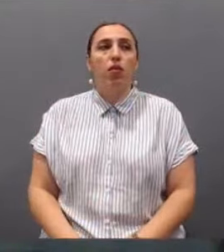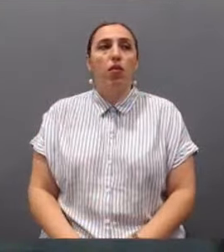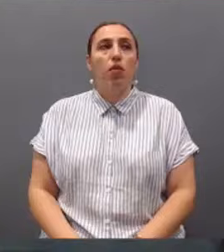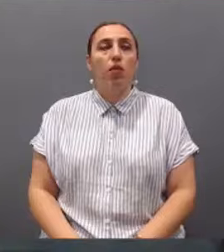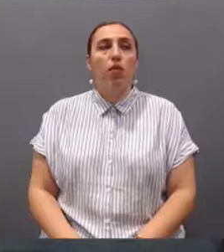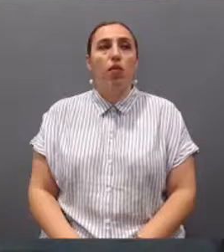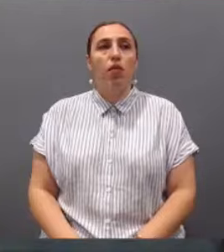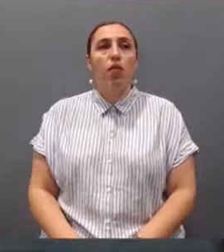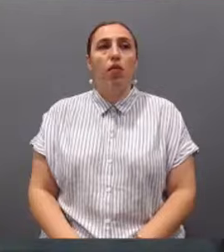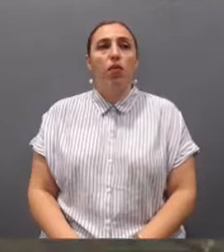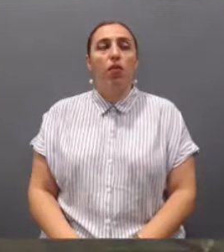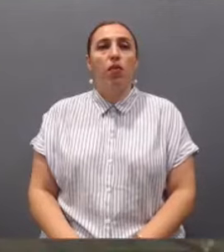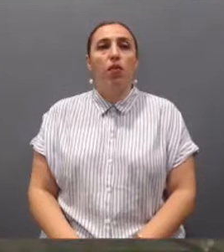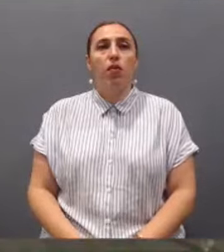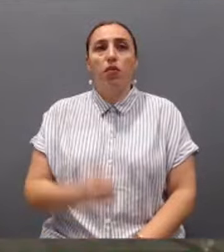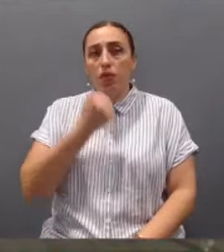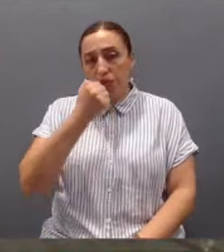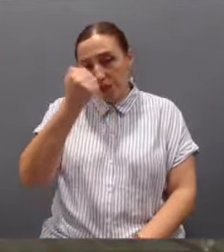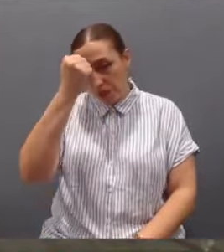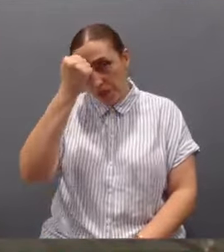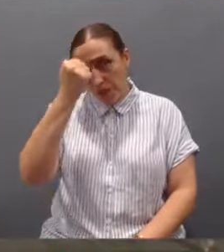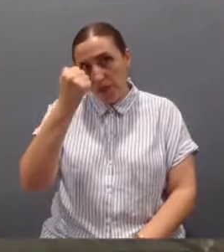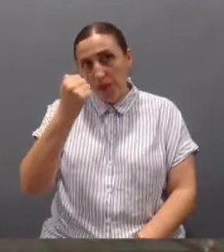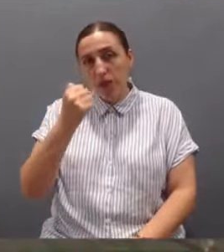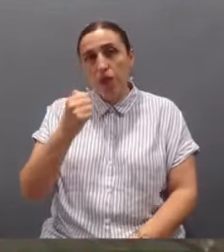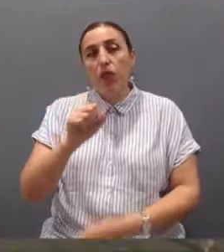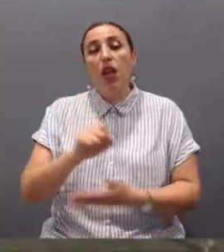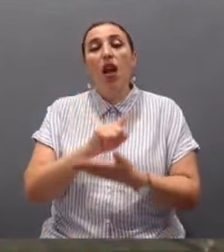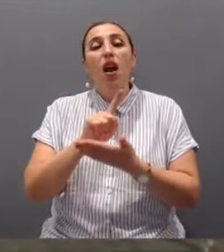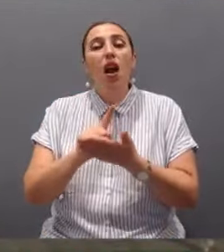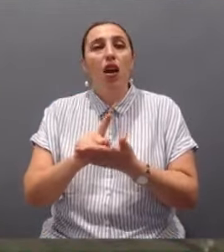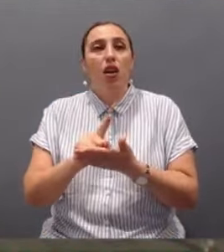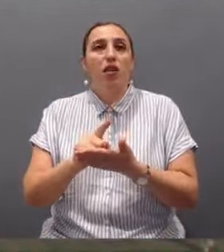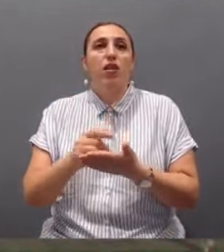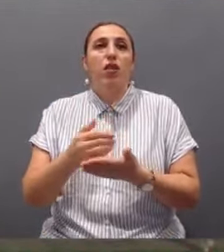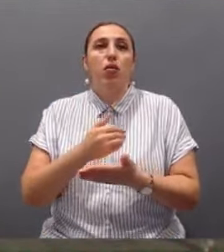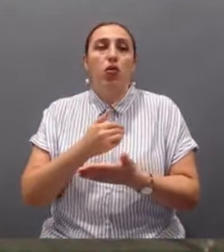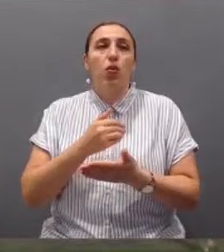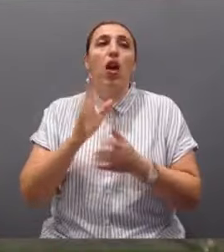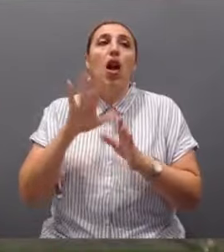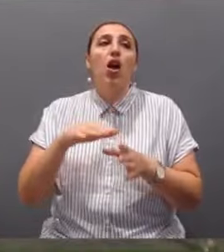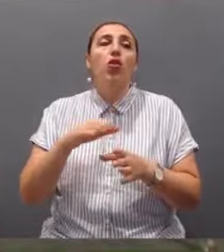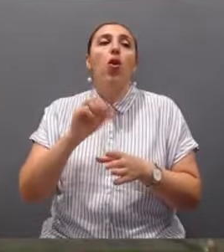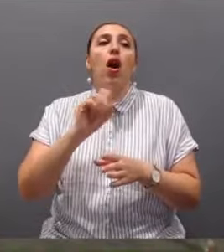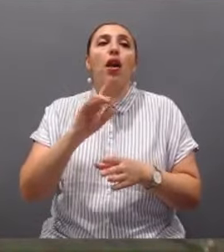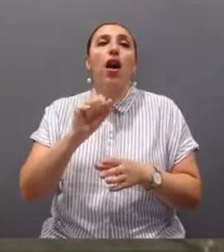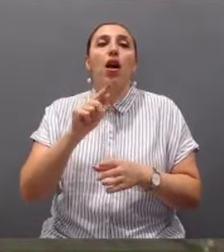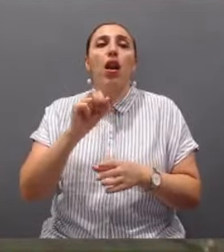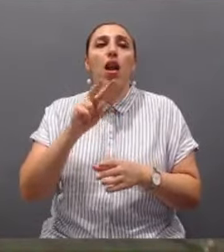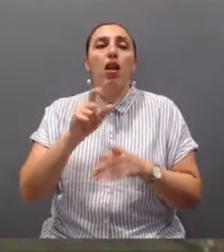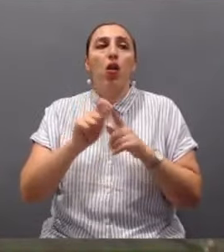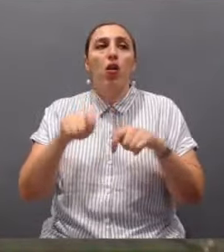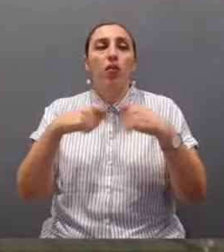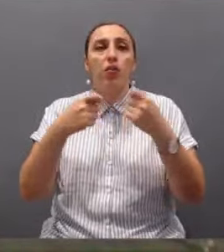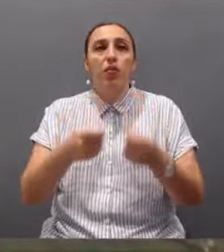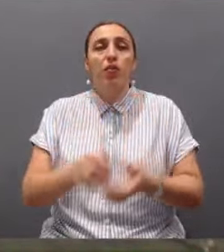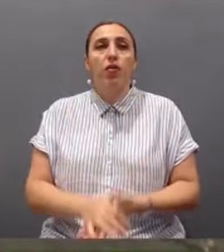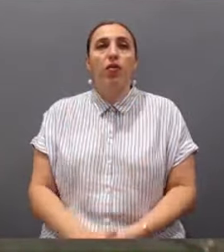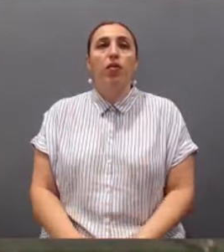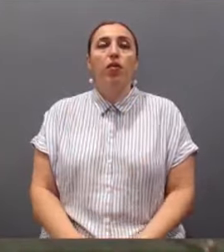Շնորհակալություն։ Շնորհակալություն, ես հարցի իրավունքից օգտվեմ, հետո խոսքը փոխանցեմ պարոն Առաքելյանին։ Պարոն